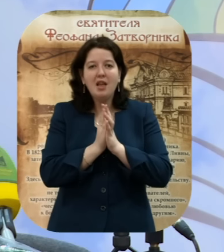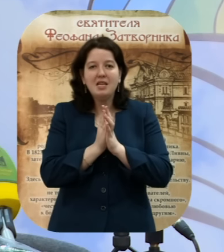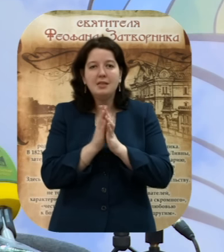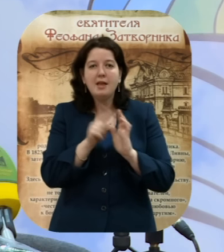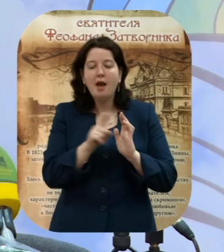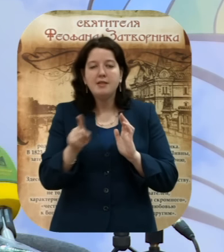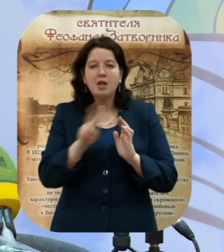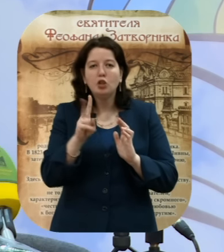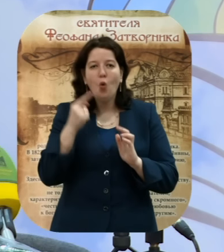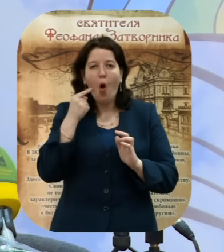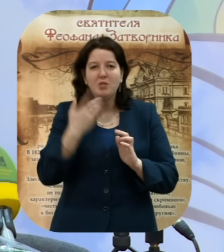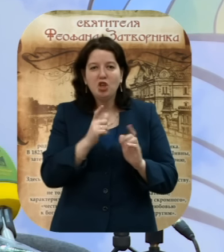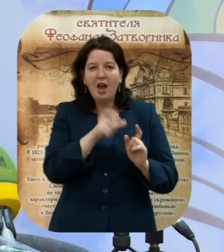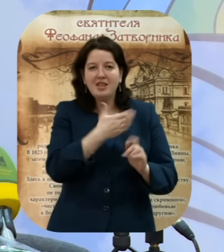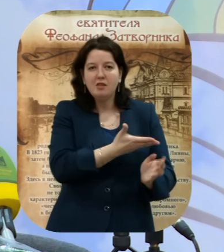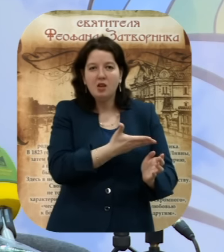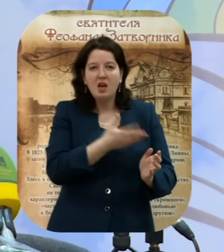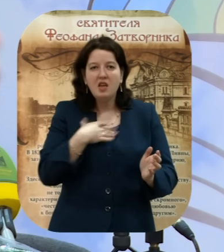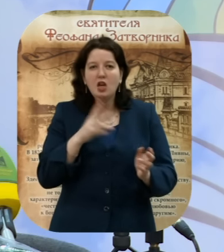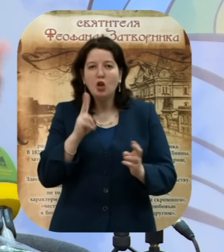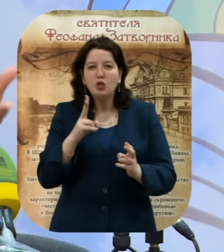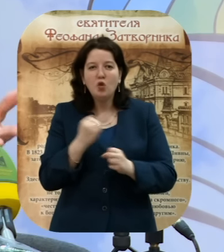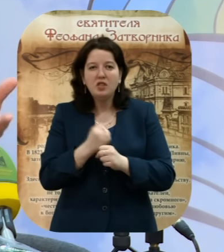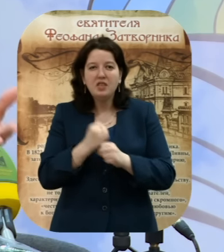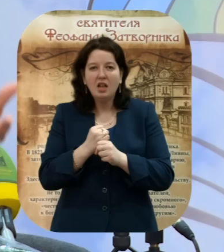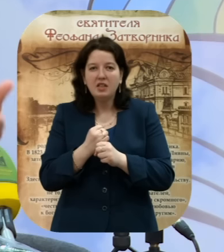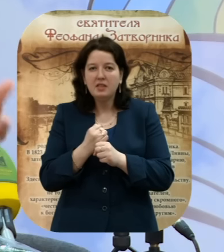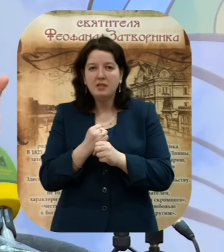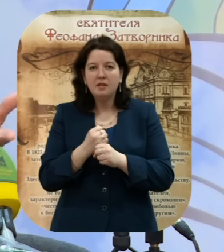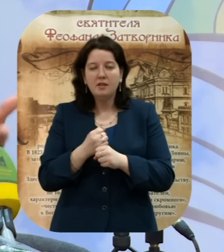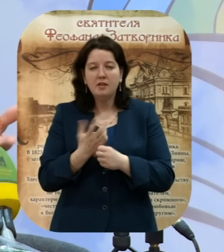обижающих вас и творящих вам напасть, то есть,